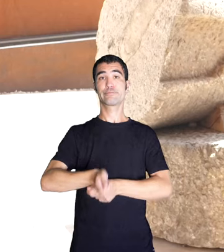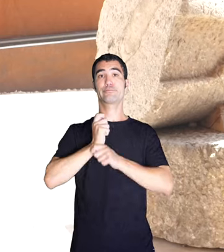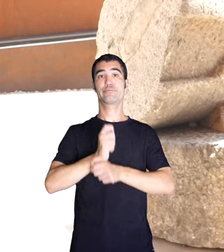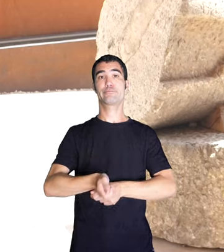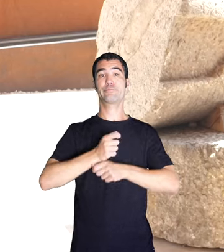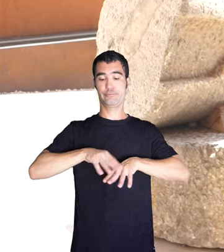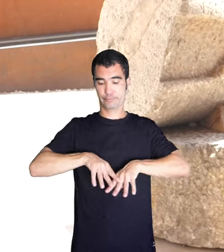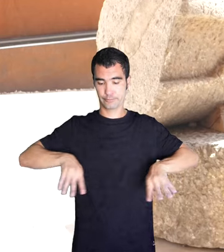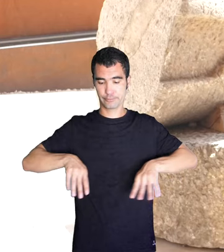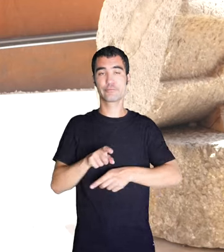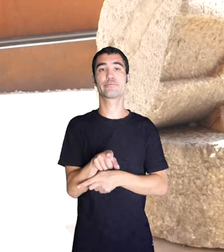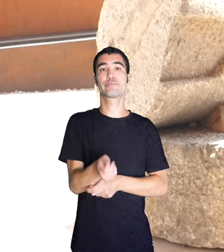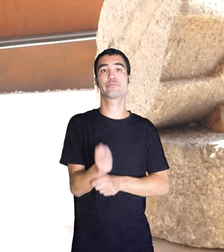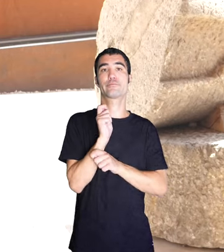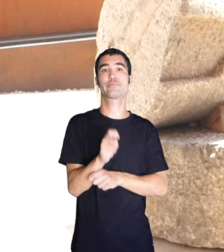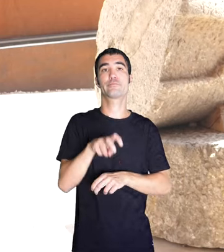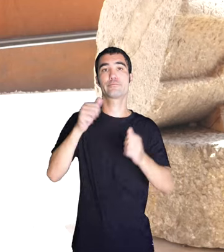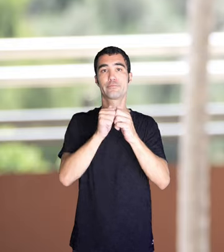la vorera.